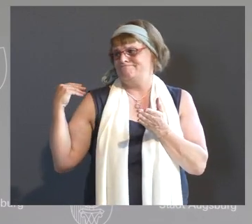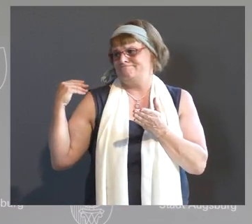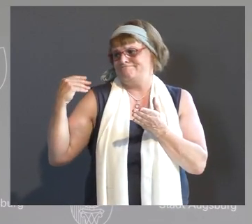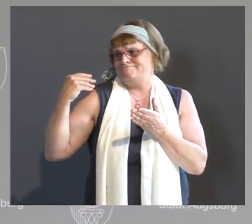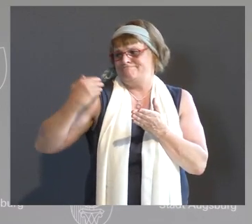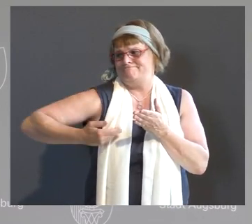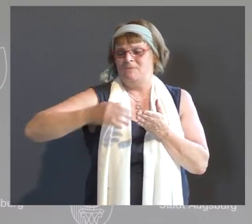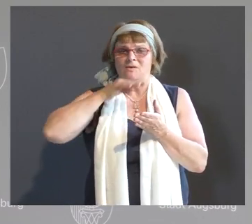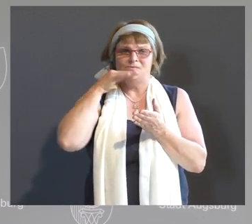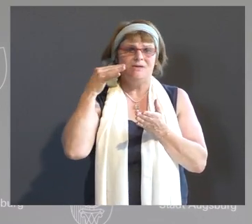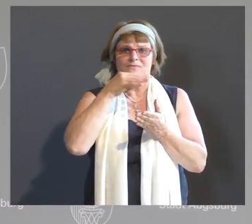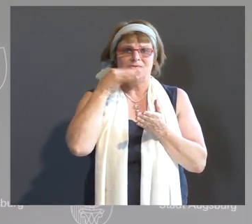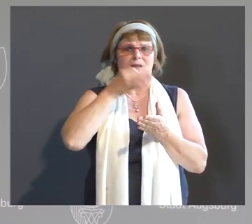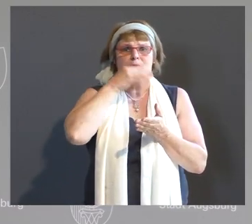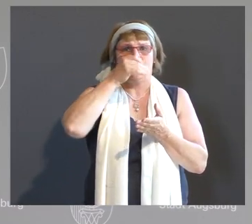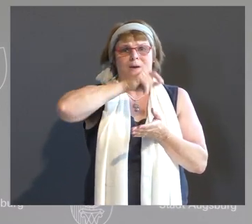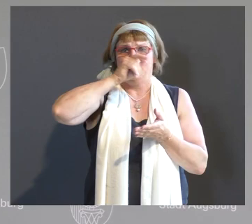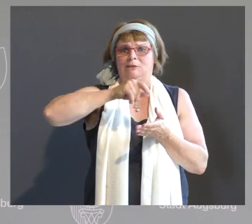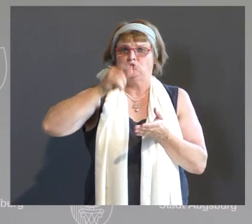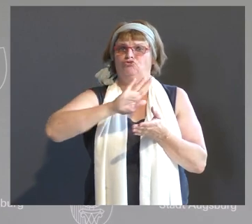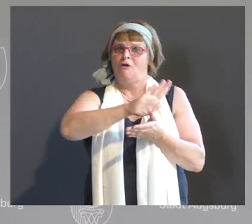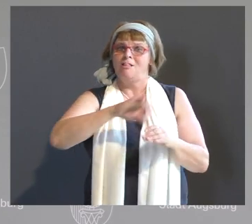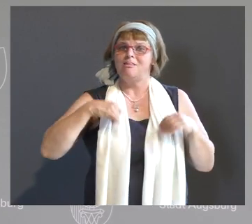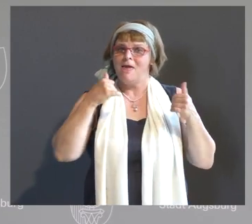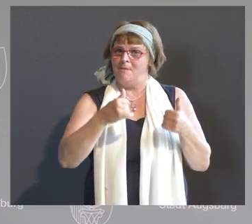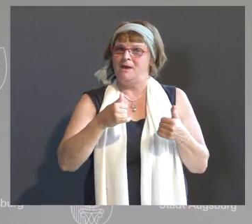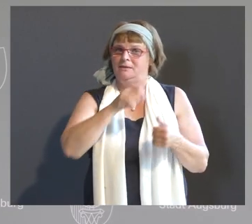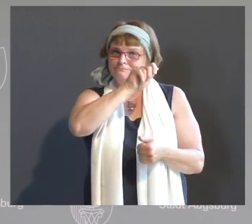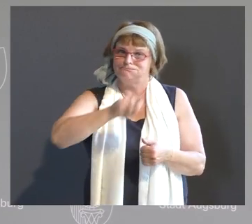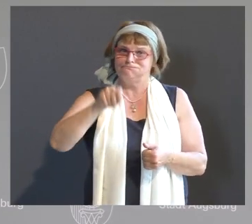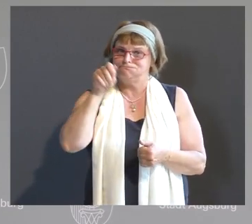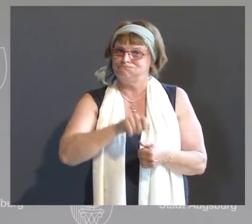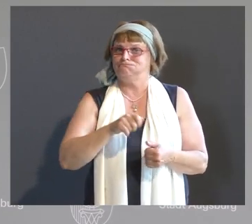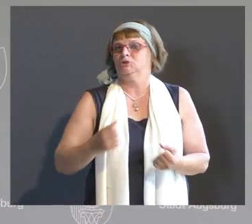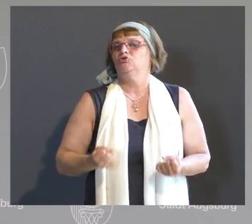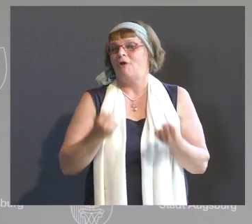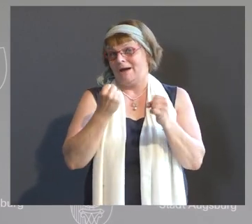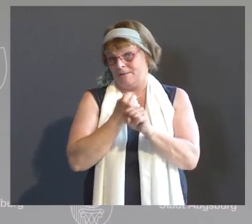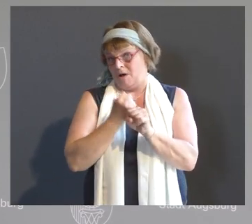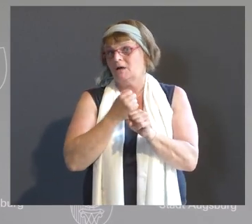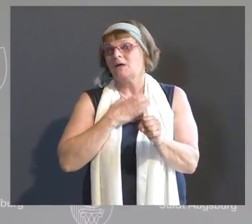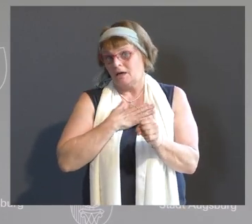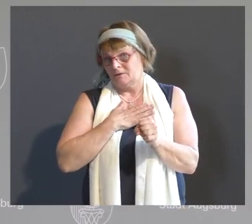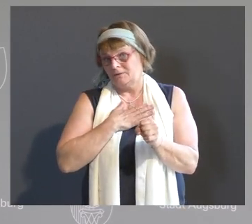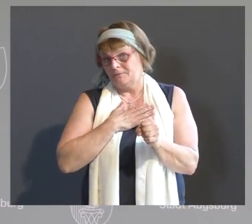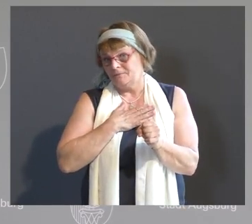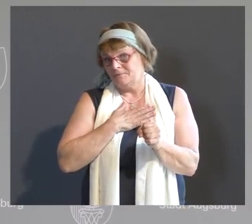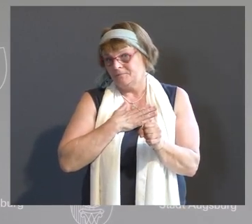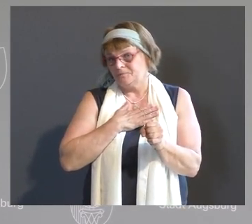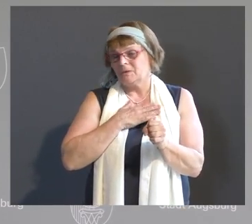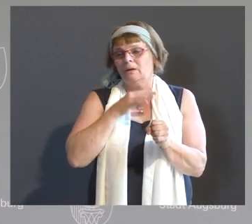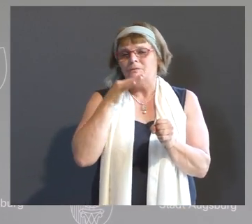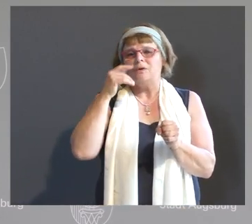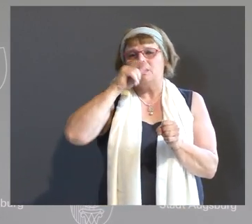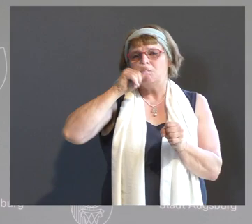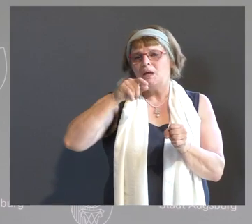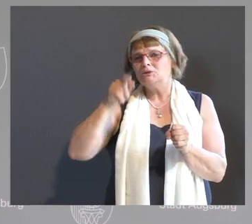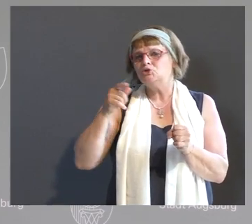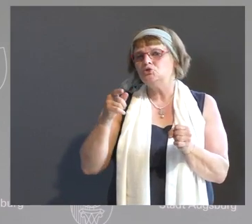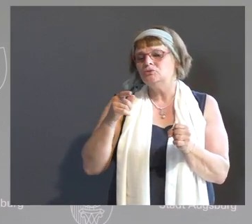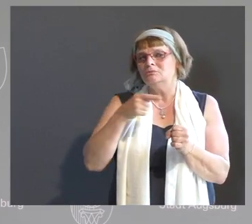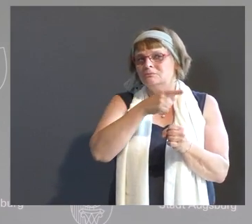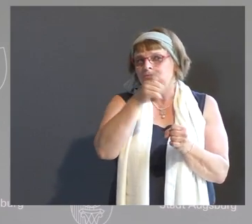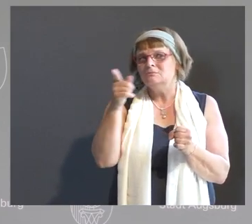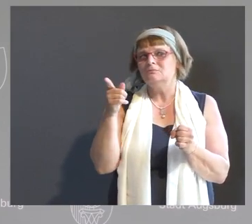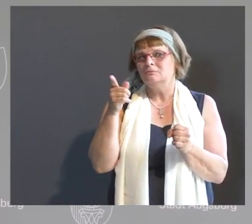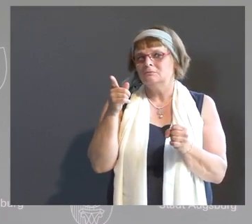viele Rechnungen junger Menschen einen ganz fetten, dicken Strich gemacht. Und die ganz überwiegende Anzahl der jungen Menschen ging